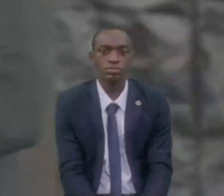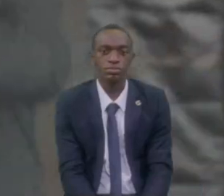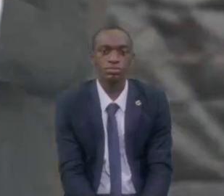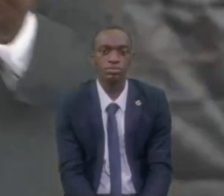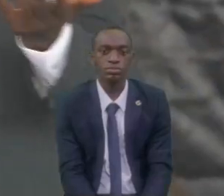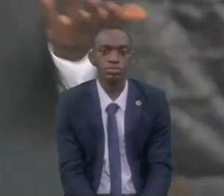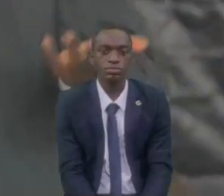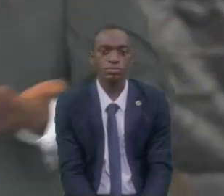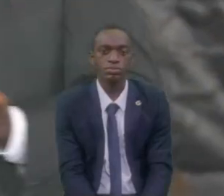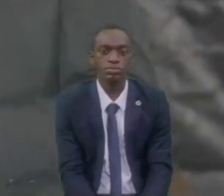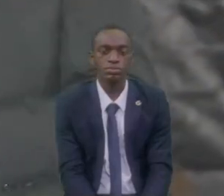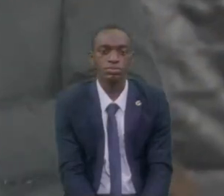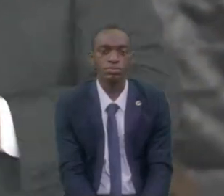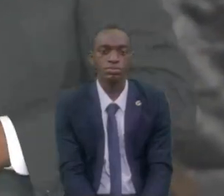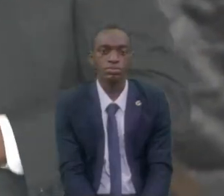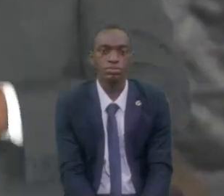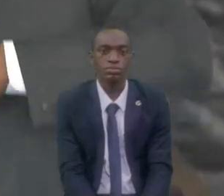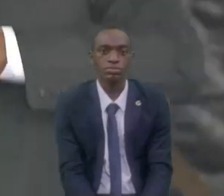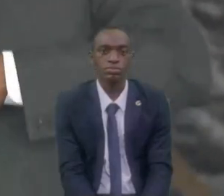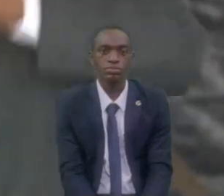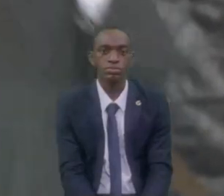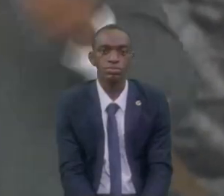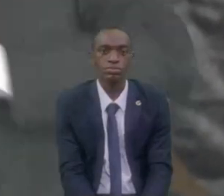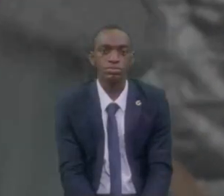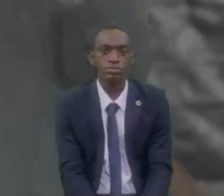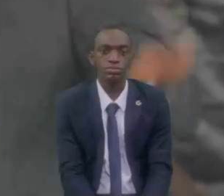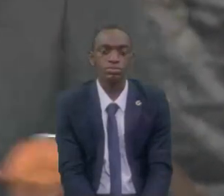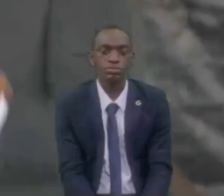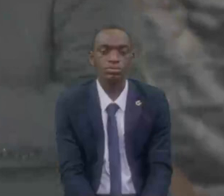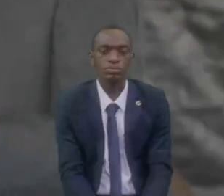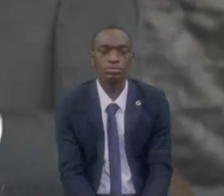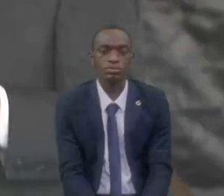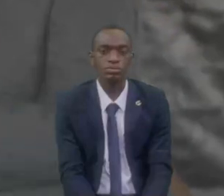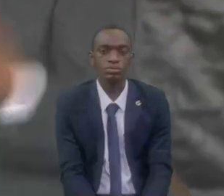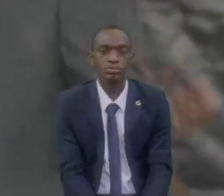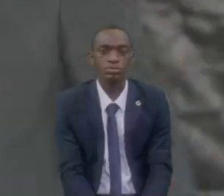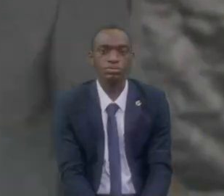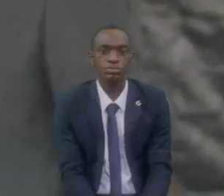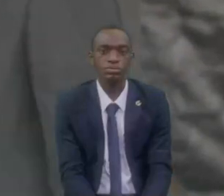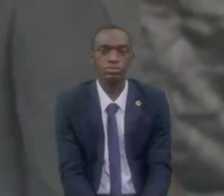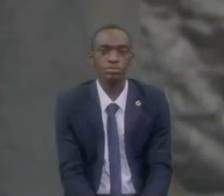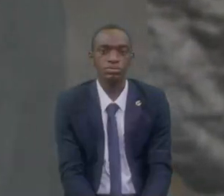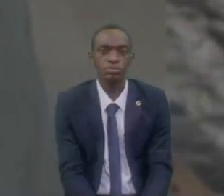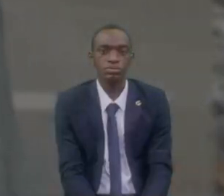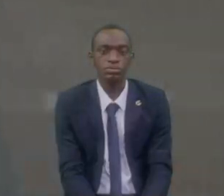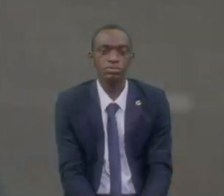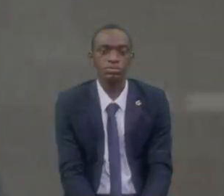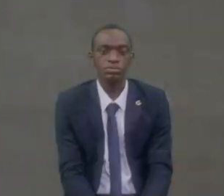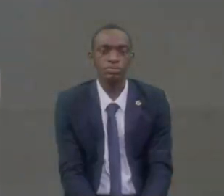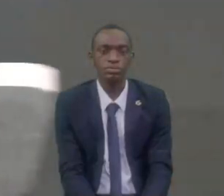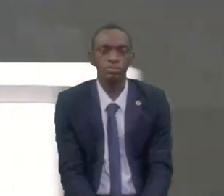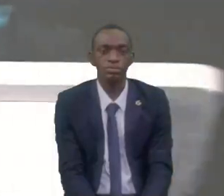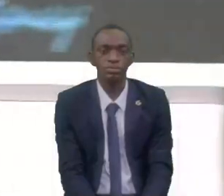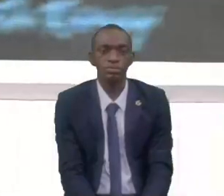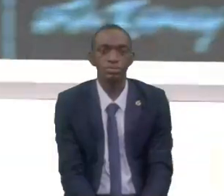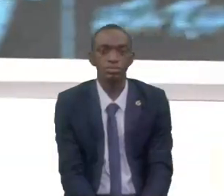Un vrai ministre doit être sauvé, un vrai ministre doit être sanctifié. La nature adamique est ôtée. La nature